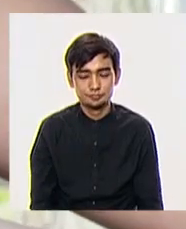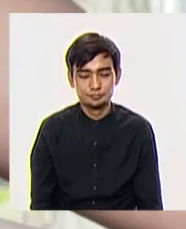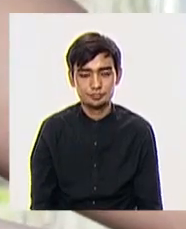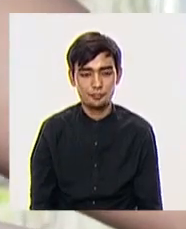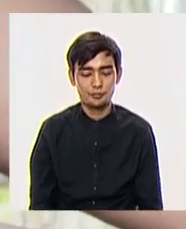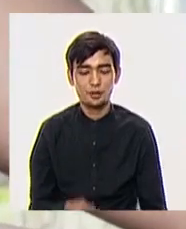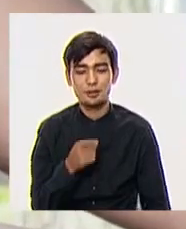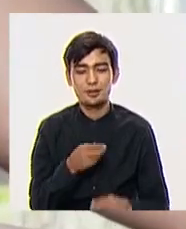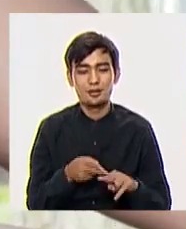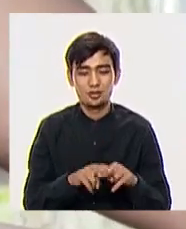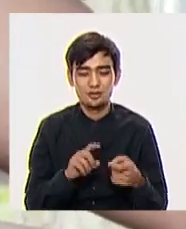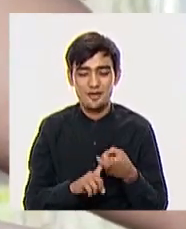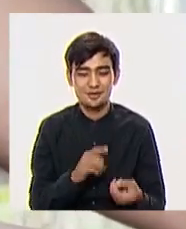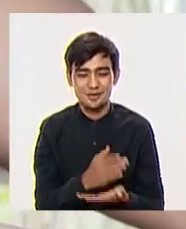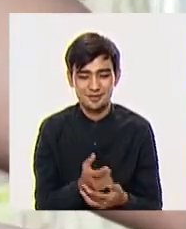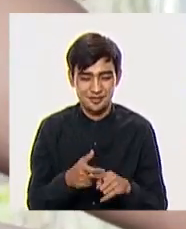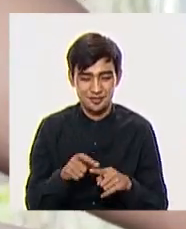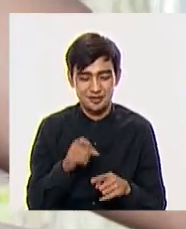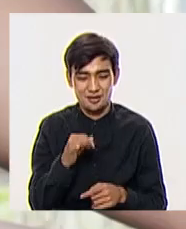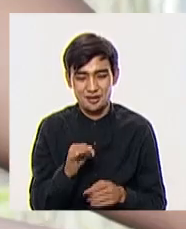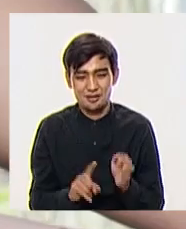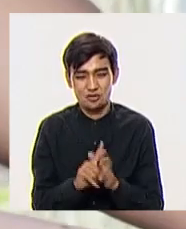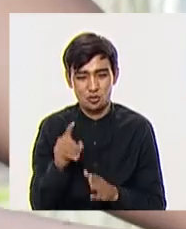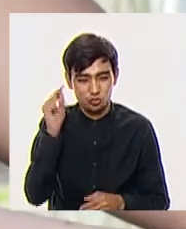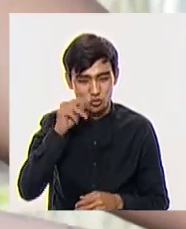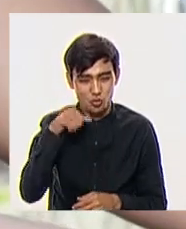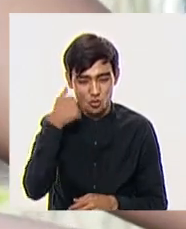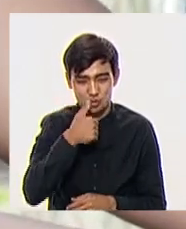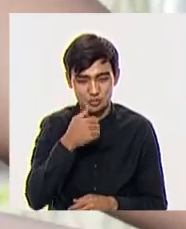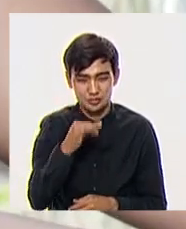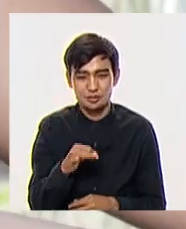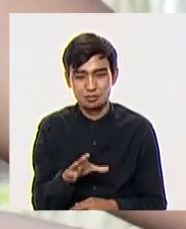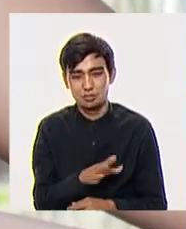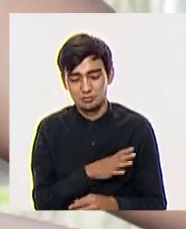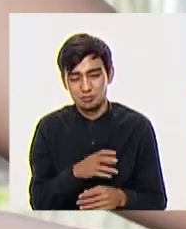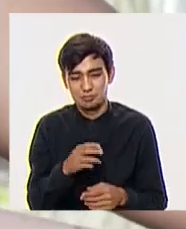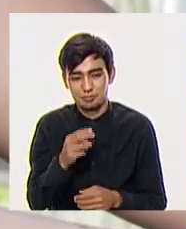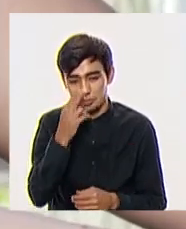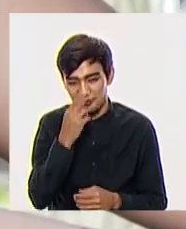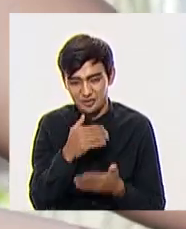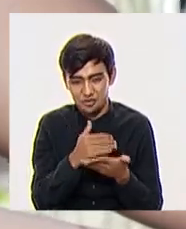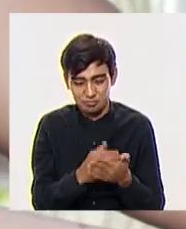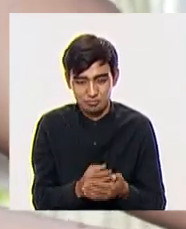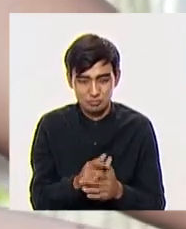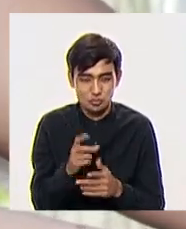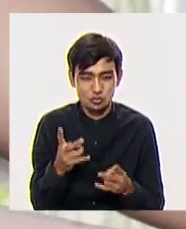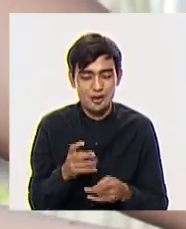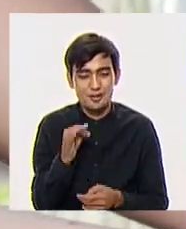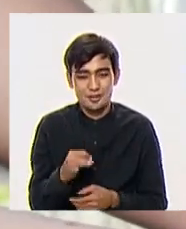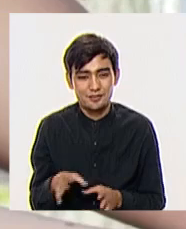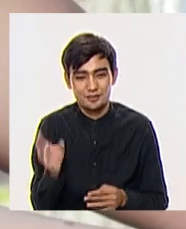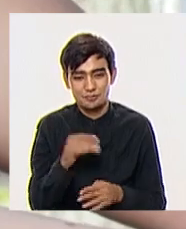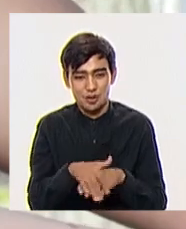Это связано с тем, чтобы начать уже учебный год в традиционном режиме и чтобы обезопасить